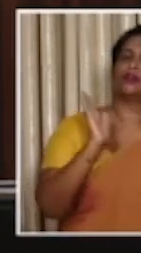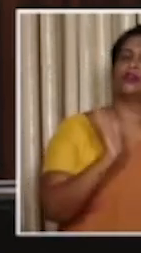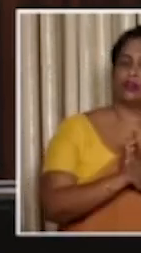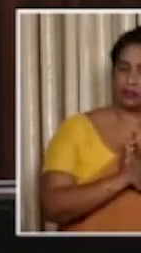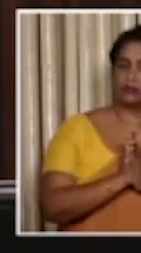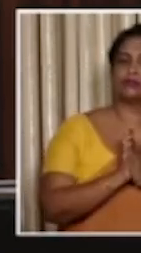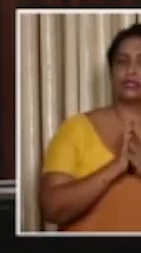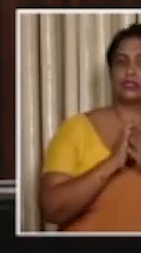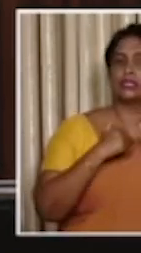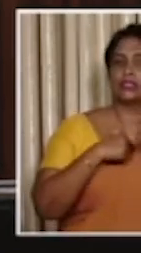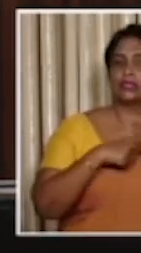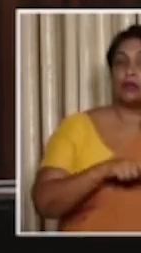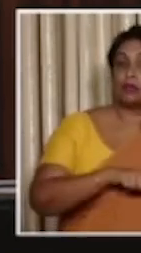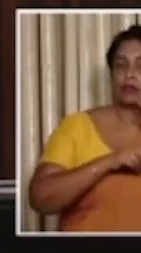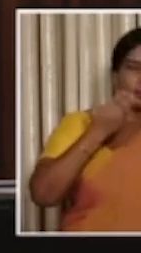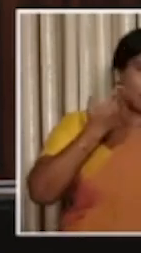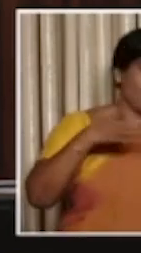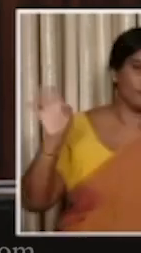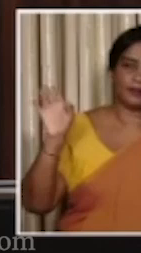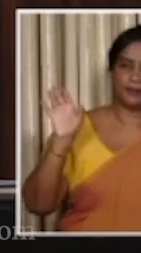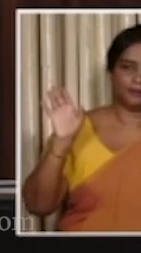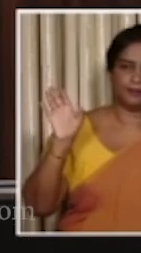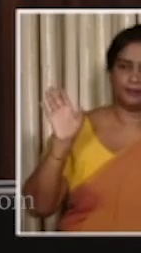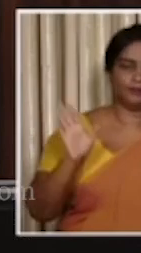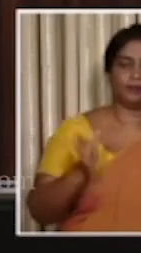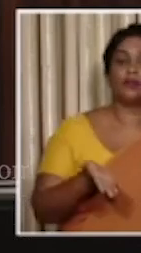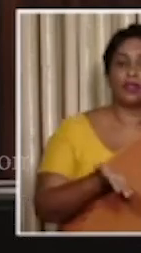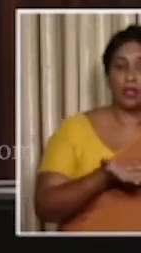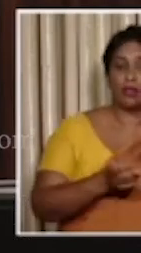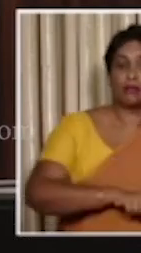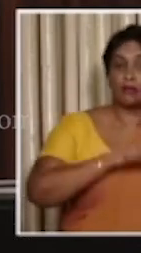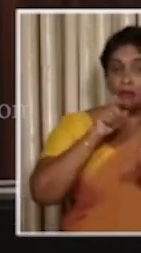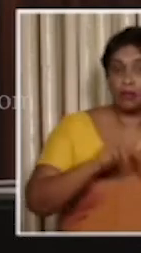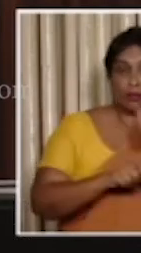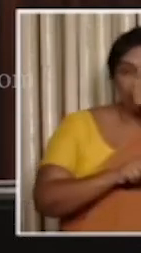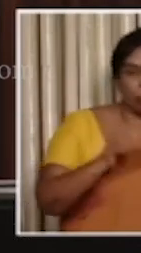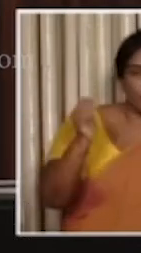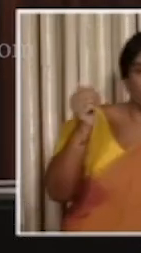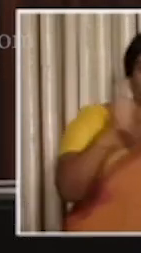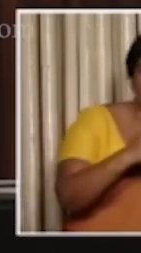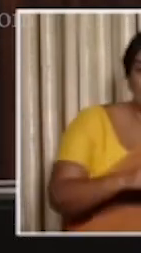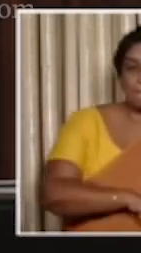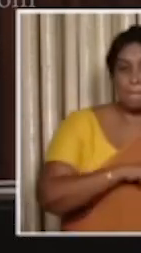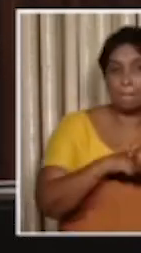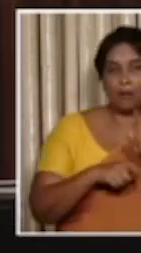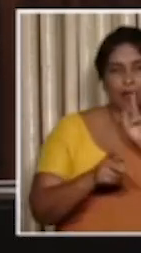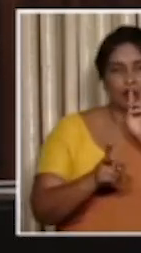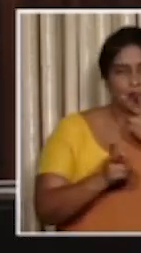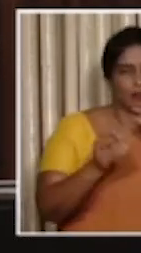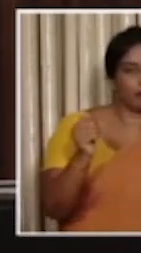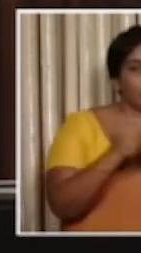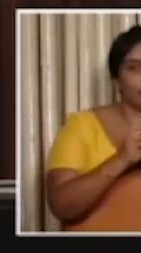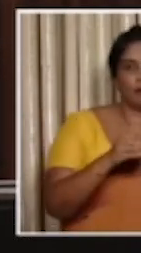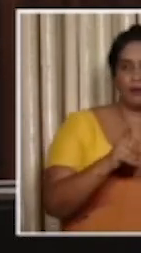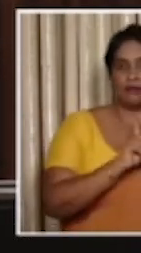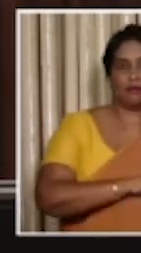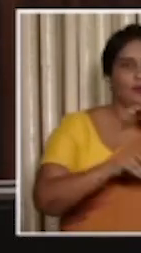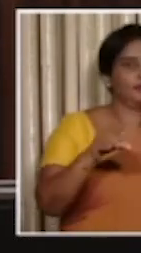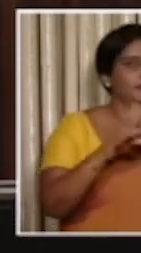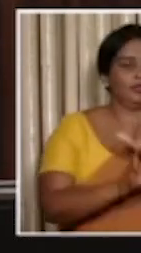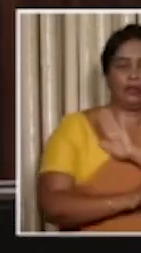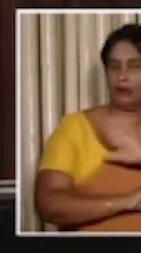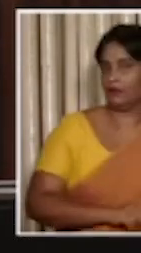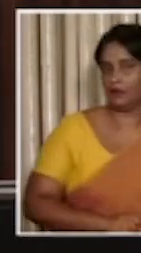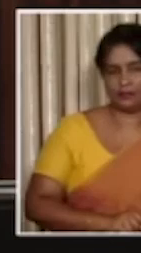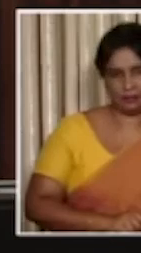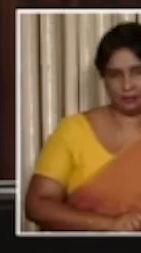සිදුවීමක්ම මහජනයාට විවෘතයි. තවදුරටත් මහජනයාට හොරෙන්, මහජනයාට සැඟවුණු මධ්‍යස්ථානය බවට මේ පාර්ලිමේන්තුව පත්වන්නේ